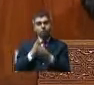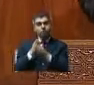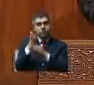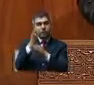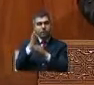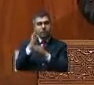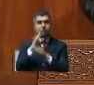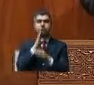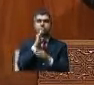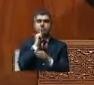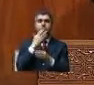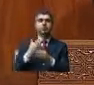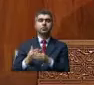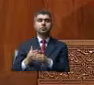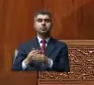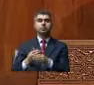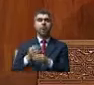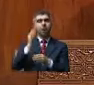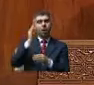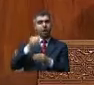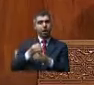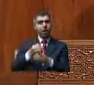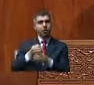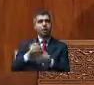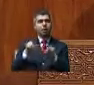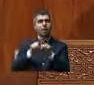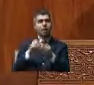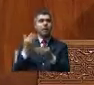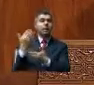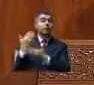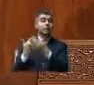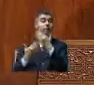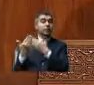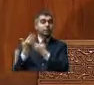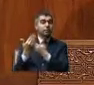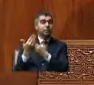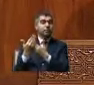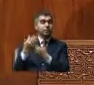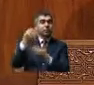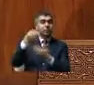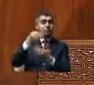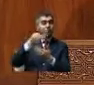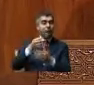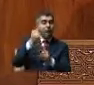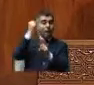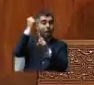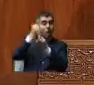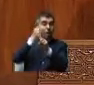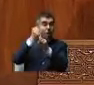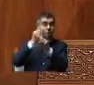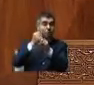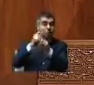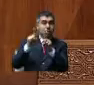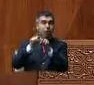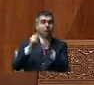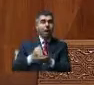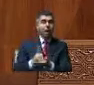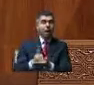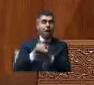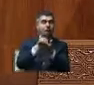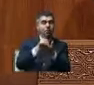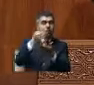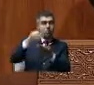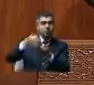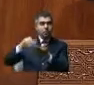الخيار، بل حافظت على المكتسبات الاجتماعية وعملت على تعزيزها